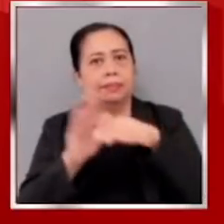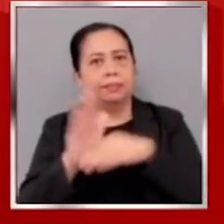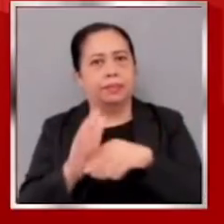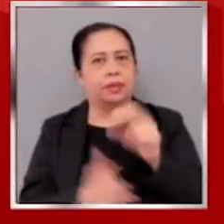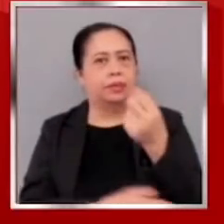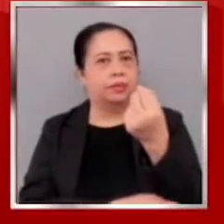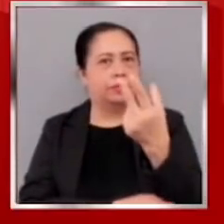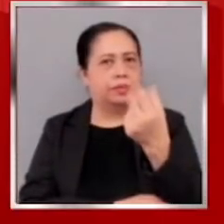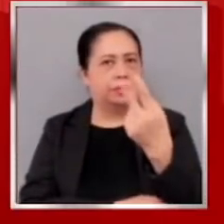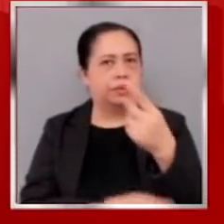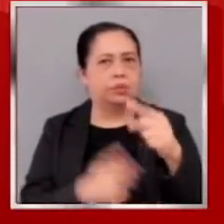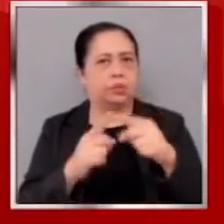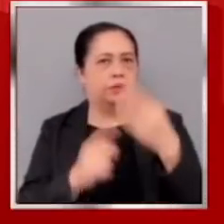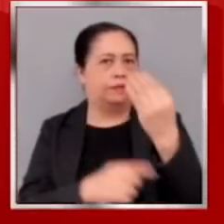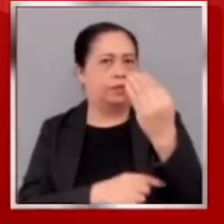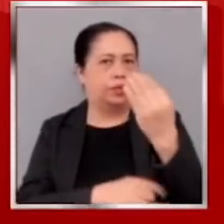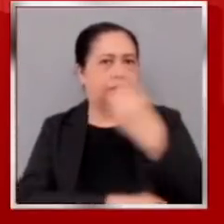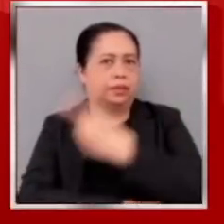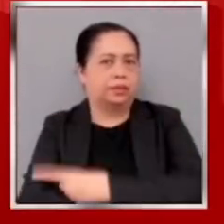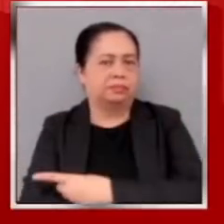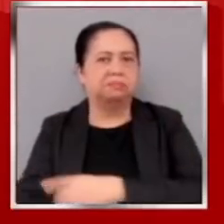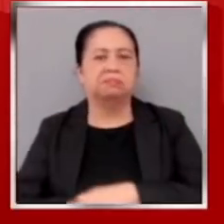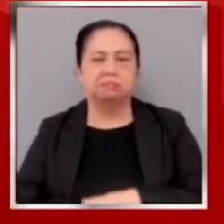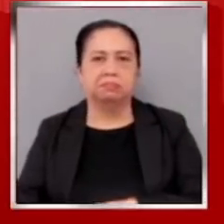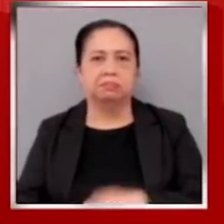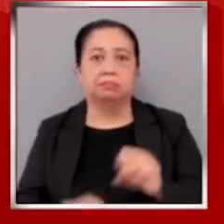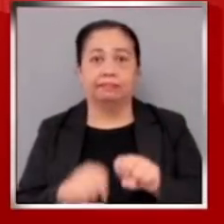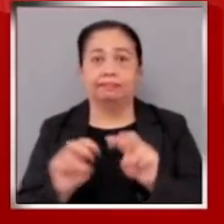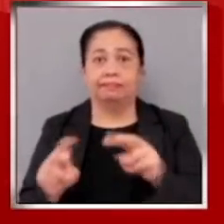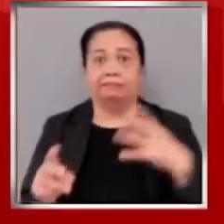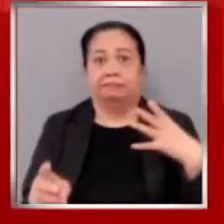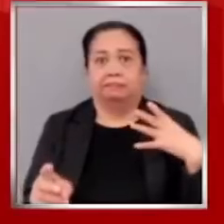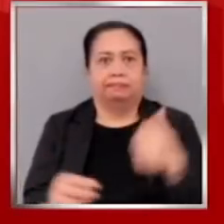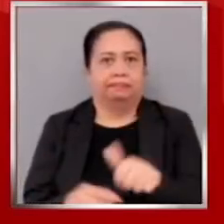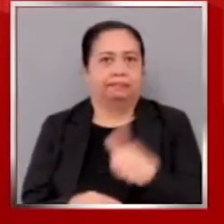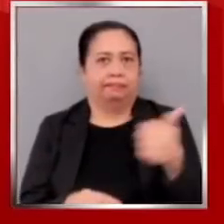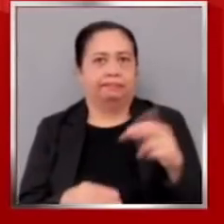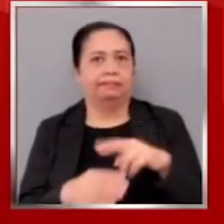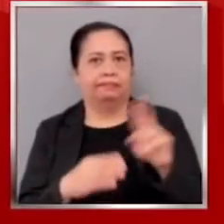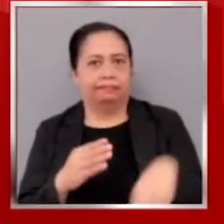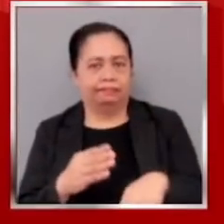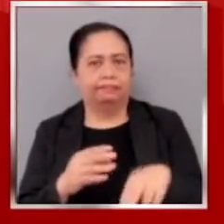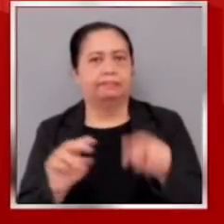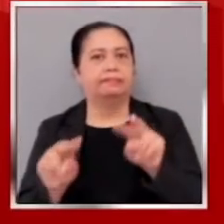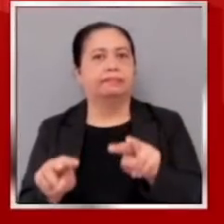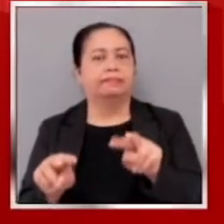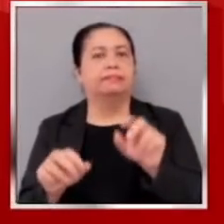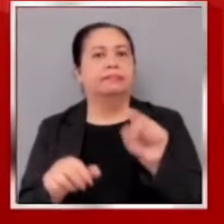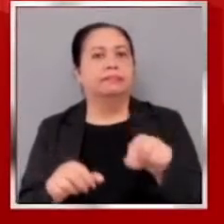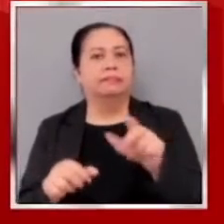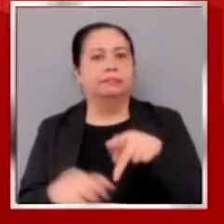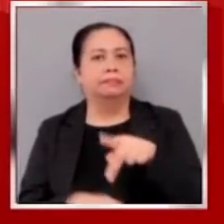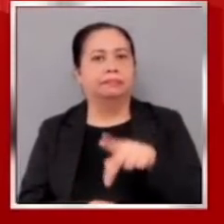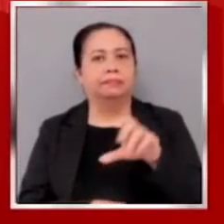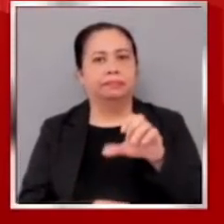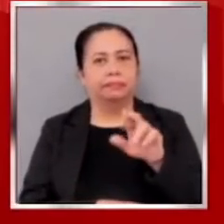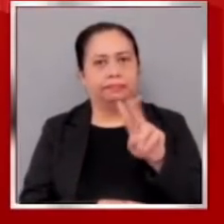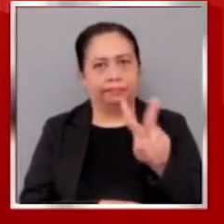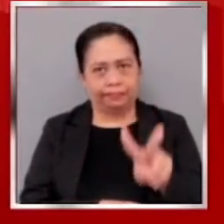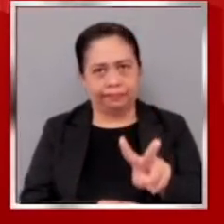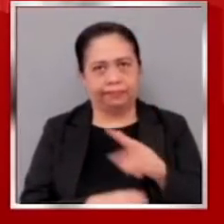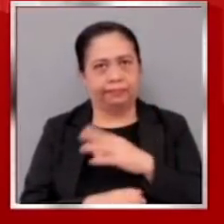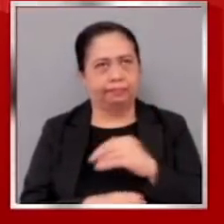to 14 days. So, antabayan na natin yung iba pang mga kaganapan dyan nga sa PPCRV.